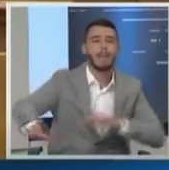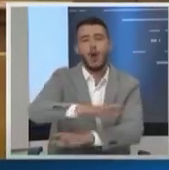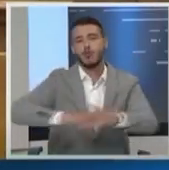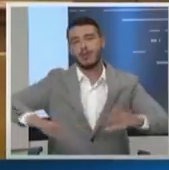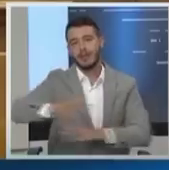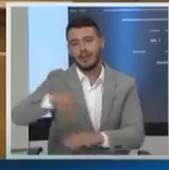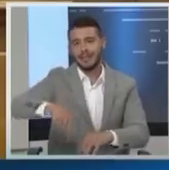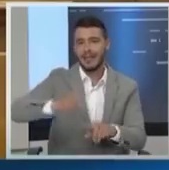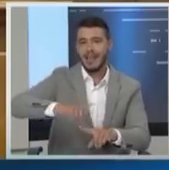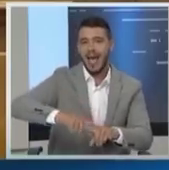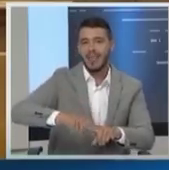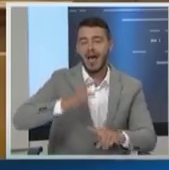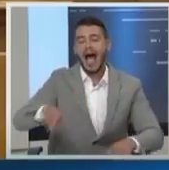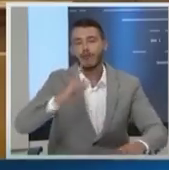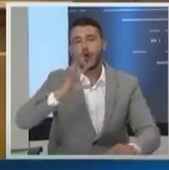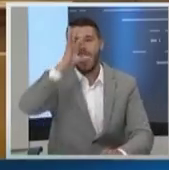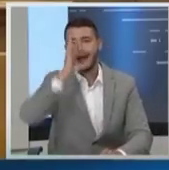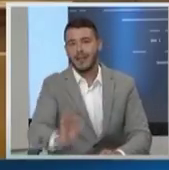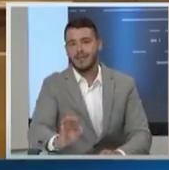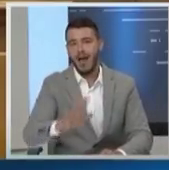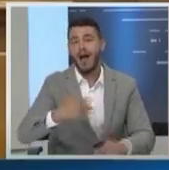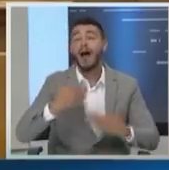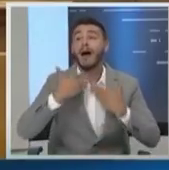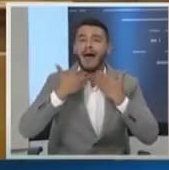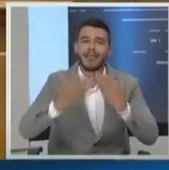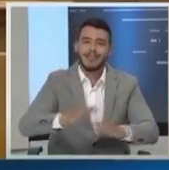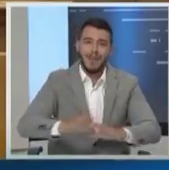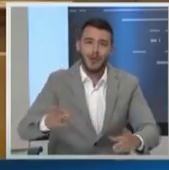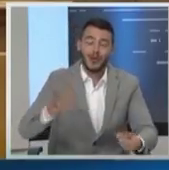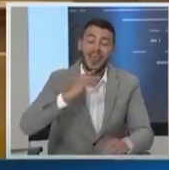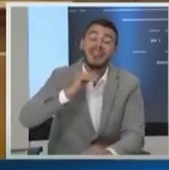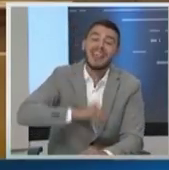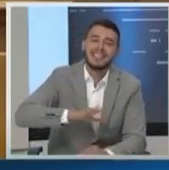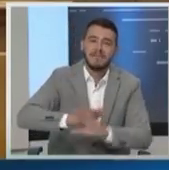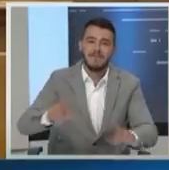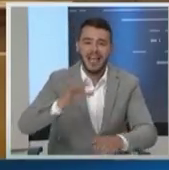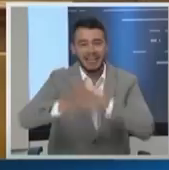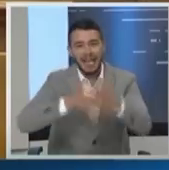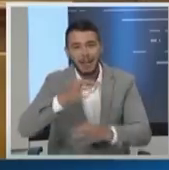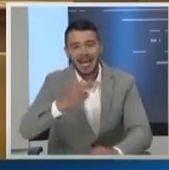ιστορία. Αυτή είναι η πραγματικότητα. Και δεν μπορεί στο σπίτι του κρεμασμένου να μιλάτε για σκηνή.